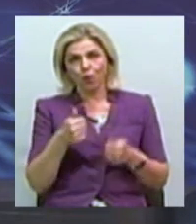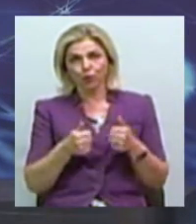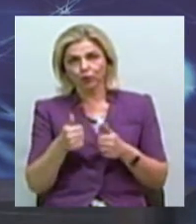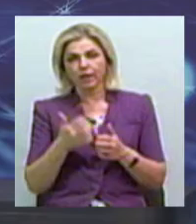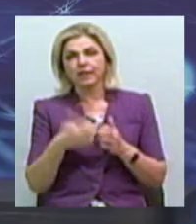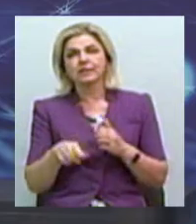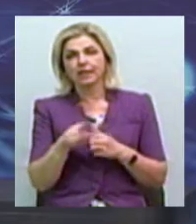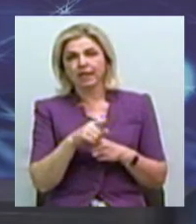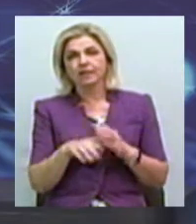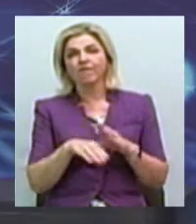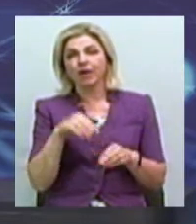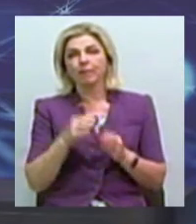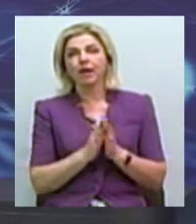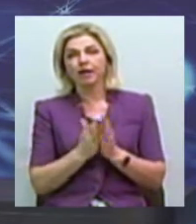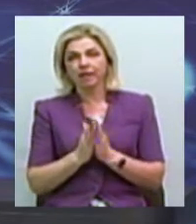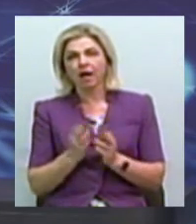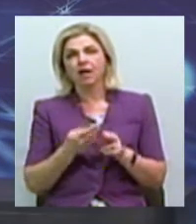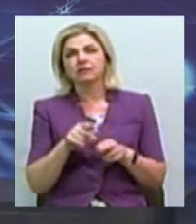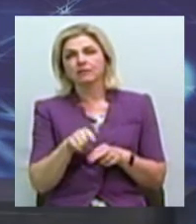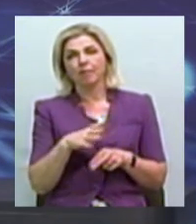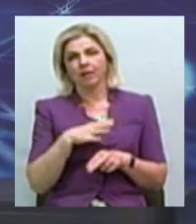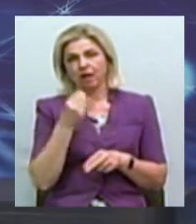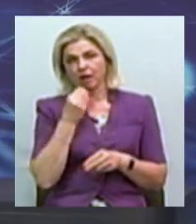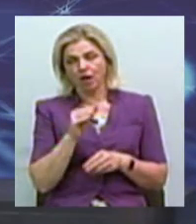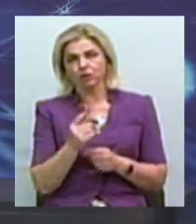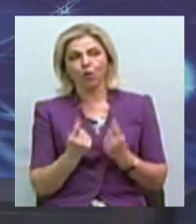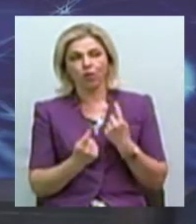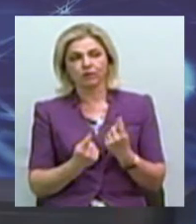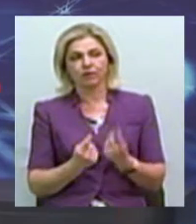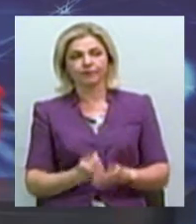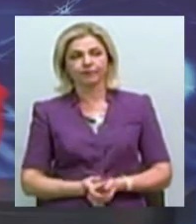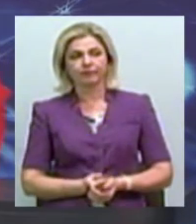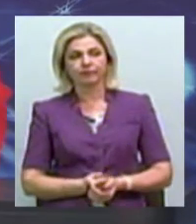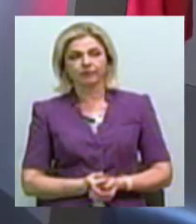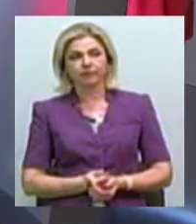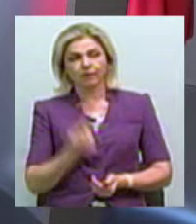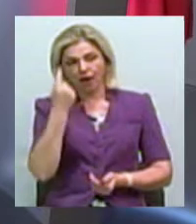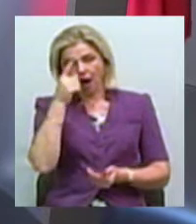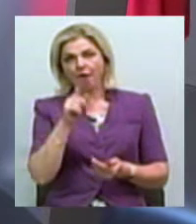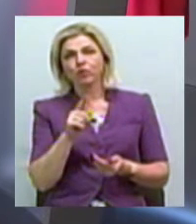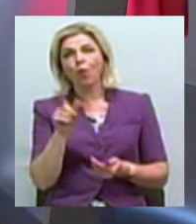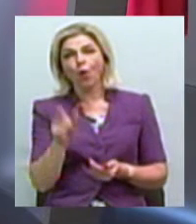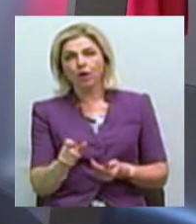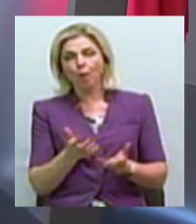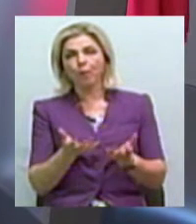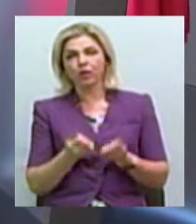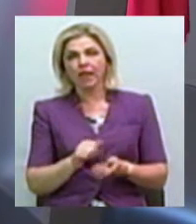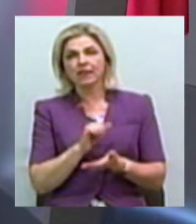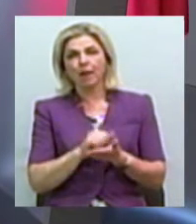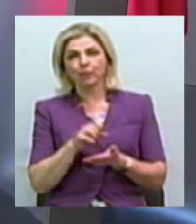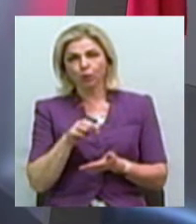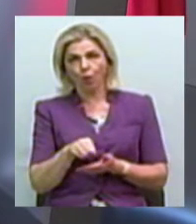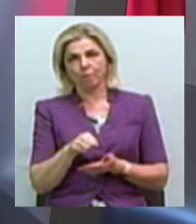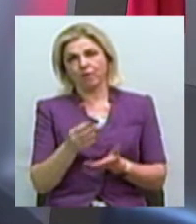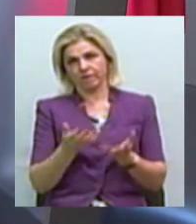всіх виданих в цьому жанрі книг ця була краща, одна. Автор отримує диплом, отримує